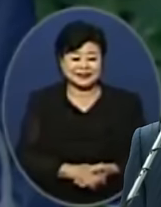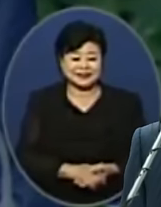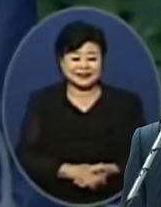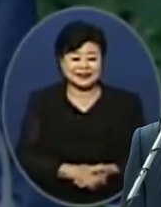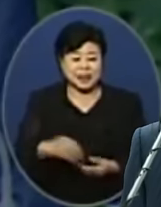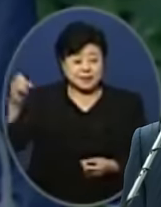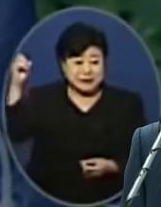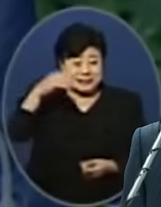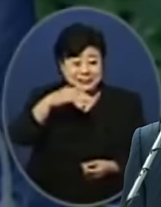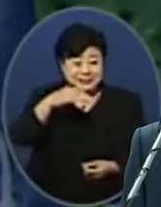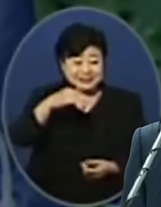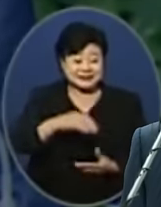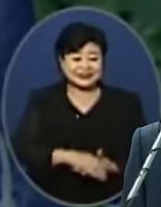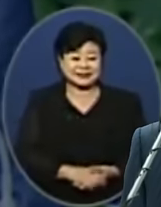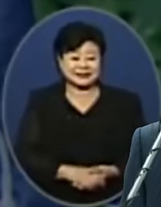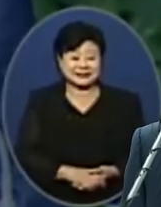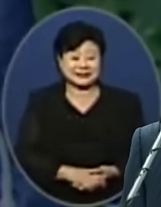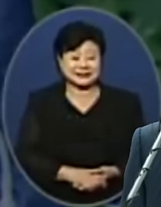빛은